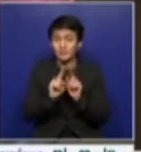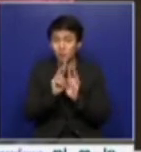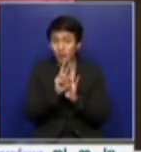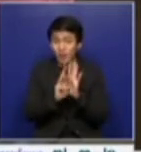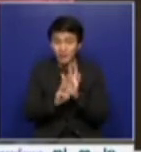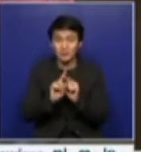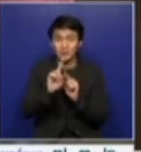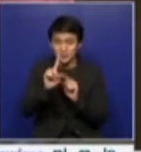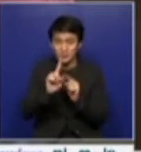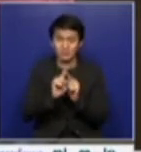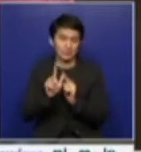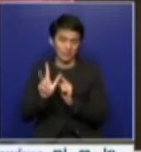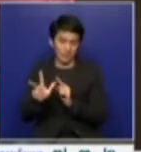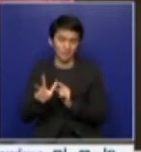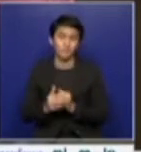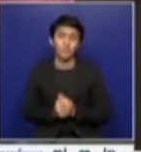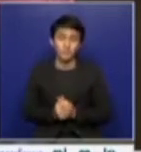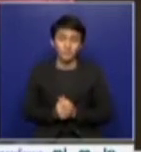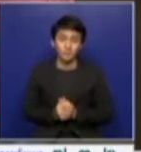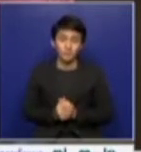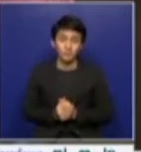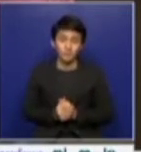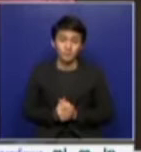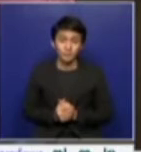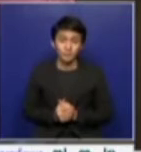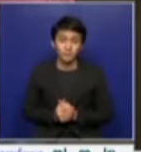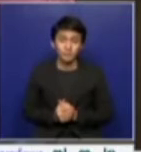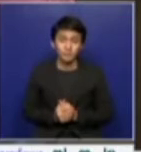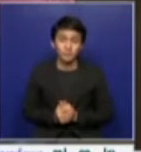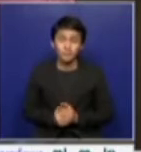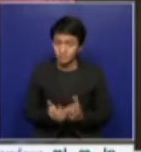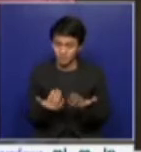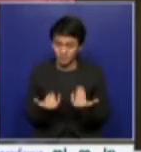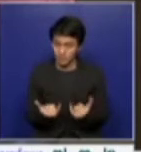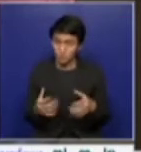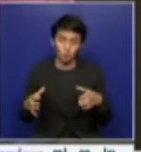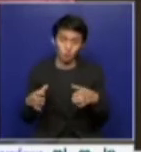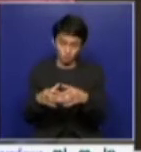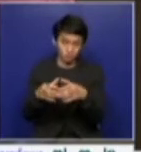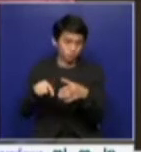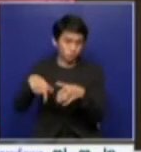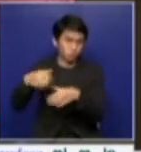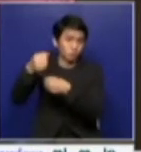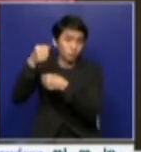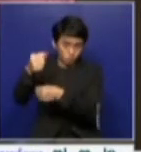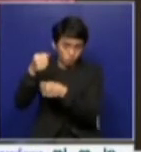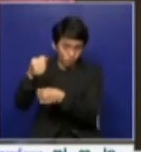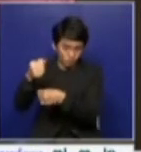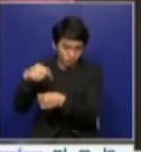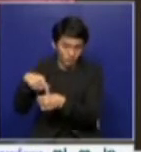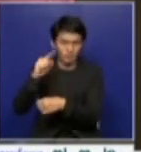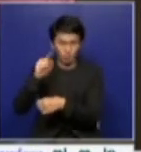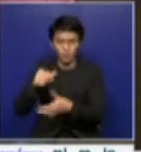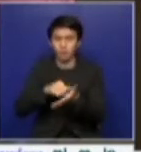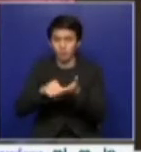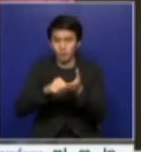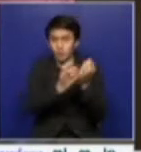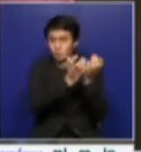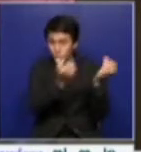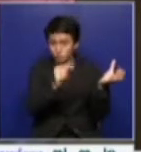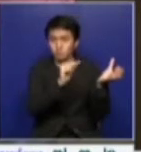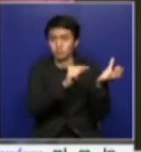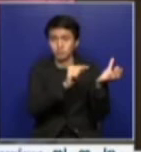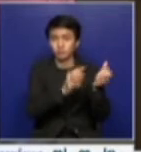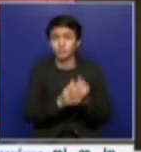ศาลท่านประธานที่เคารพครับเมื่อกลุ่มผู้ชุมนมได้เรียกร้องประเด็นเรื่องการแก้ไขรัฐธรรมนูญ